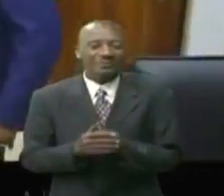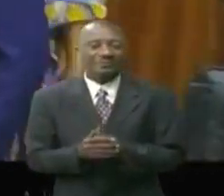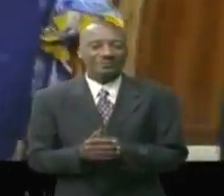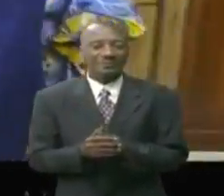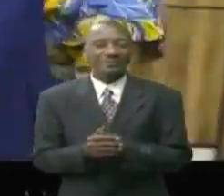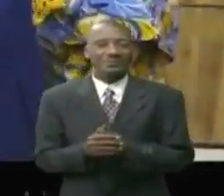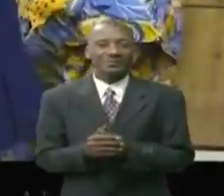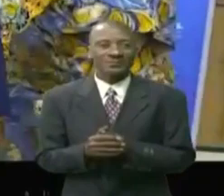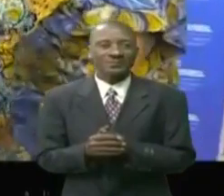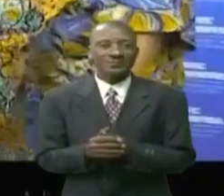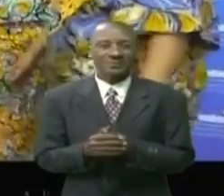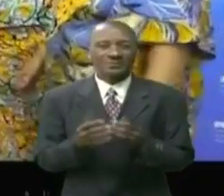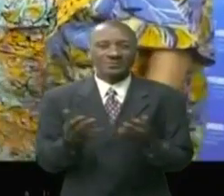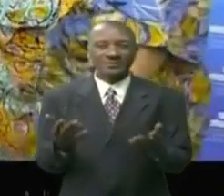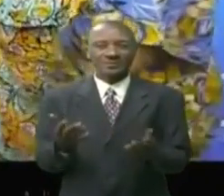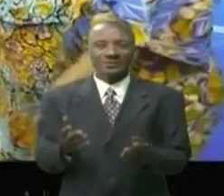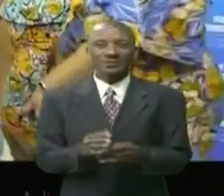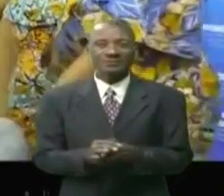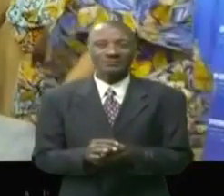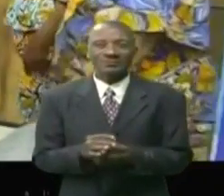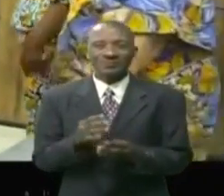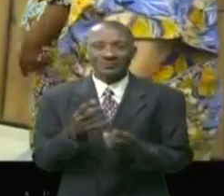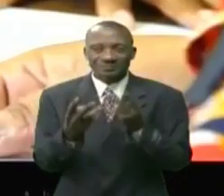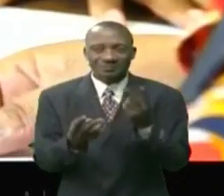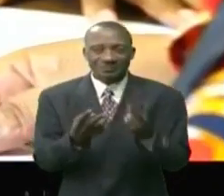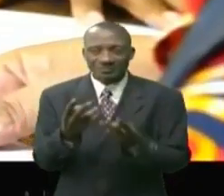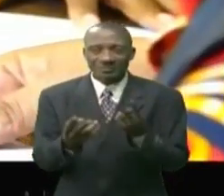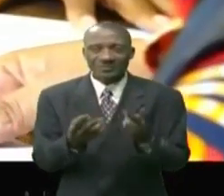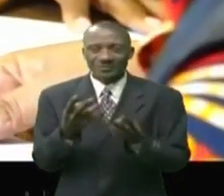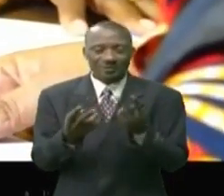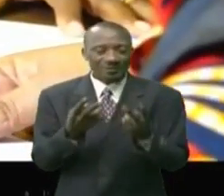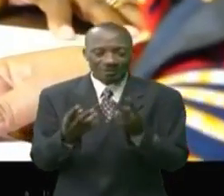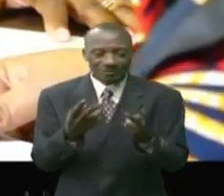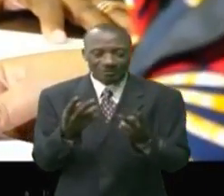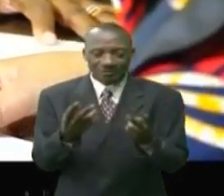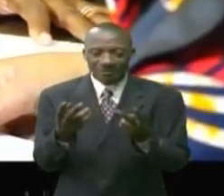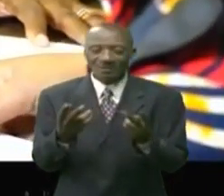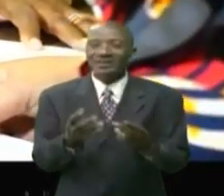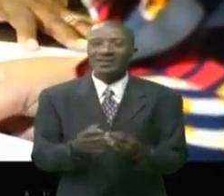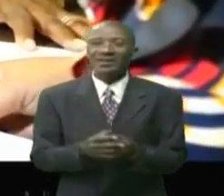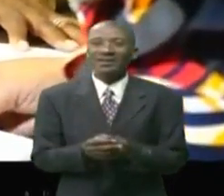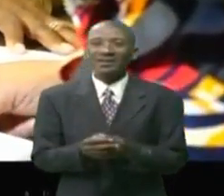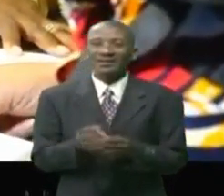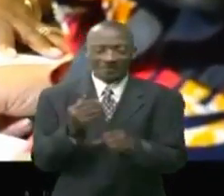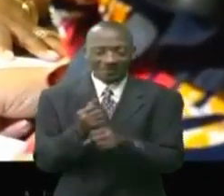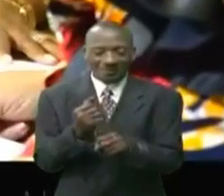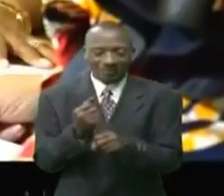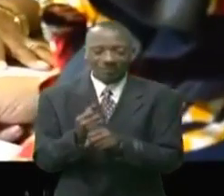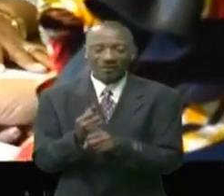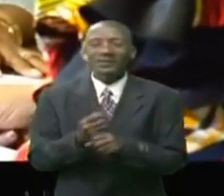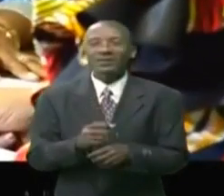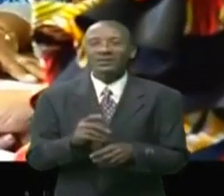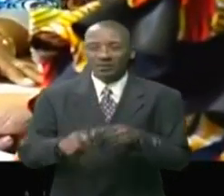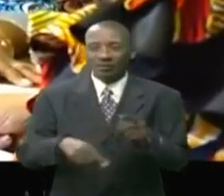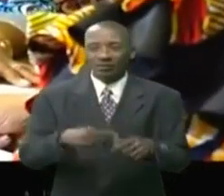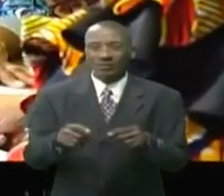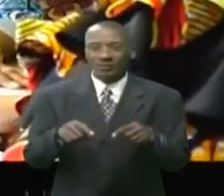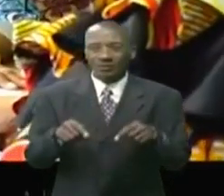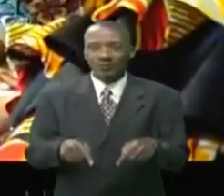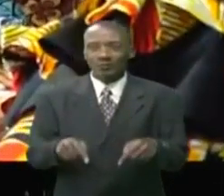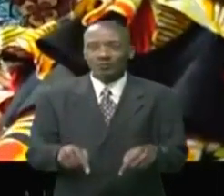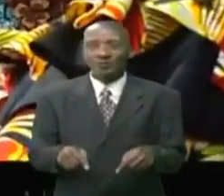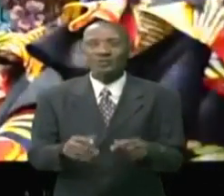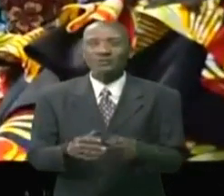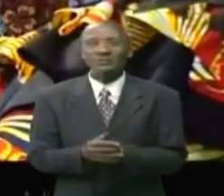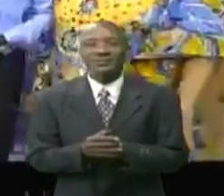du mouvement de lutte pour la démocratie et le vrai changement, ont tous affiché leurs ambitions. Tous ont déposé leur dossier de candidature